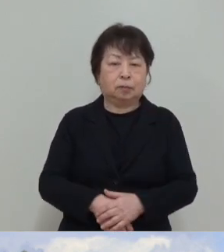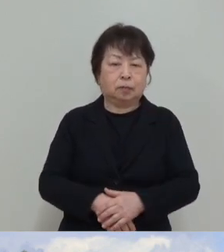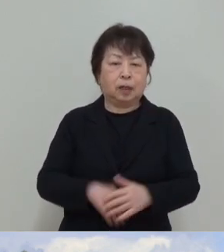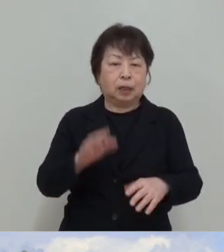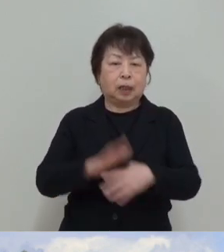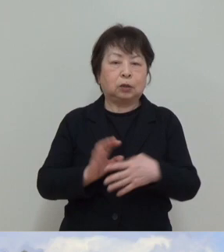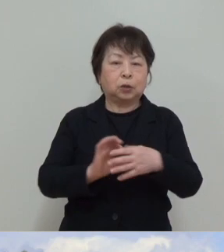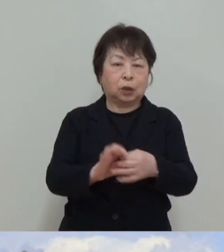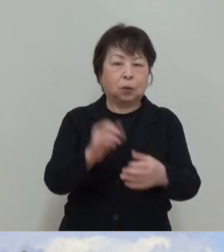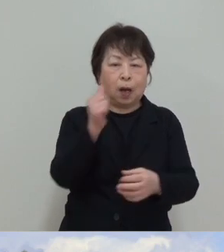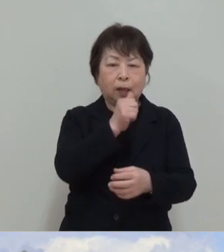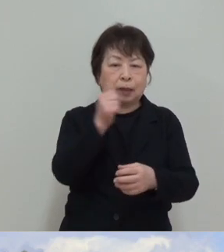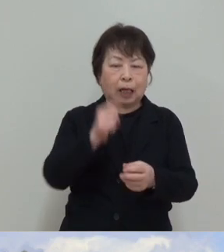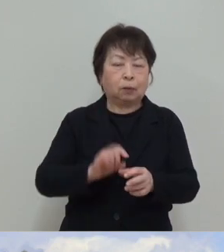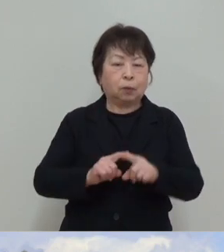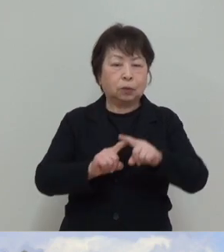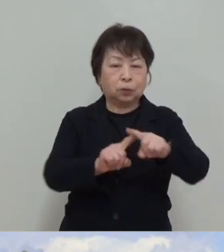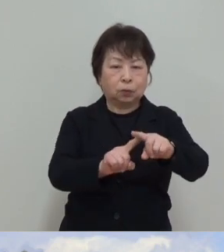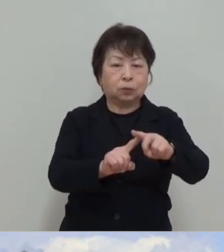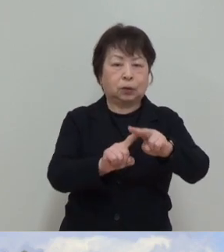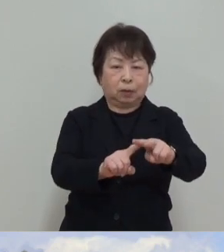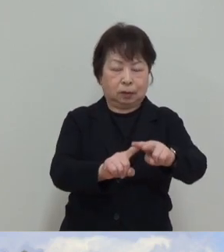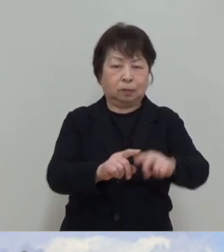続きの案内を送付します。